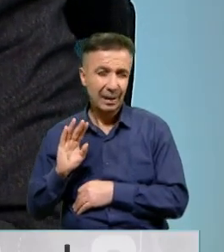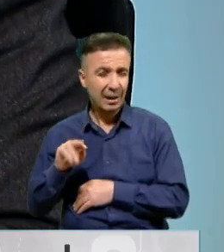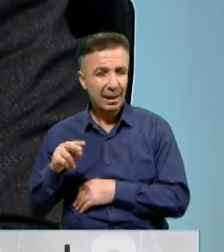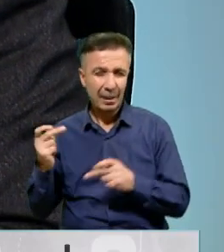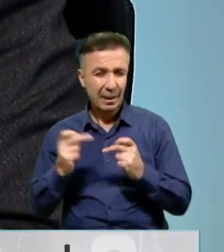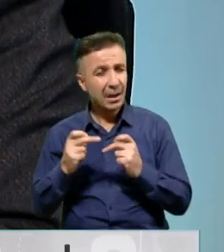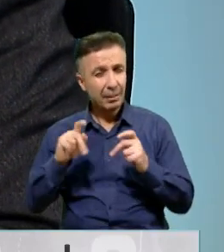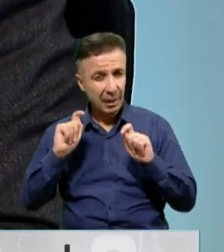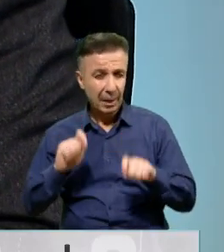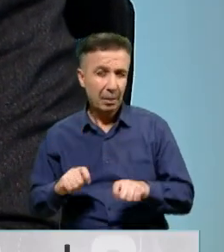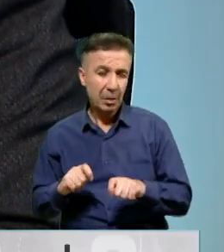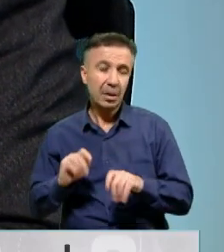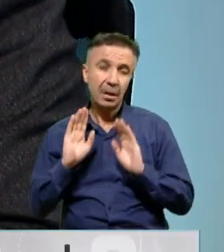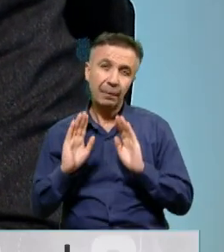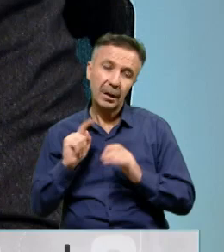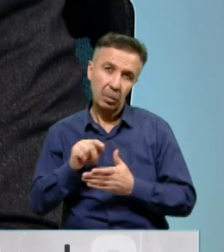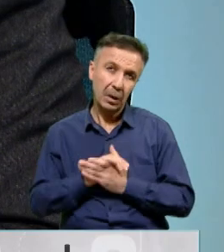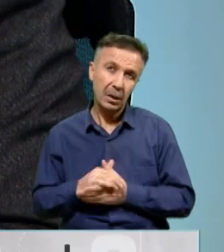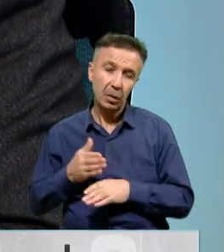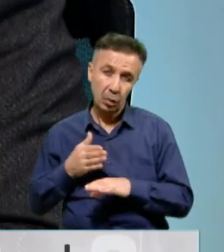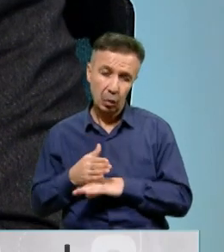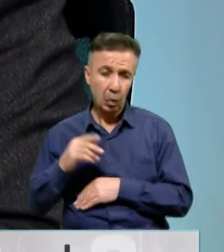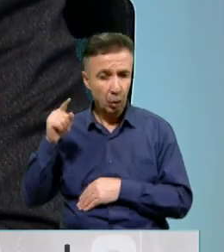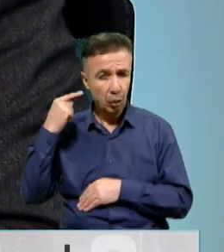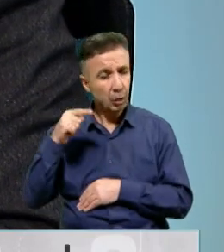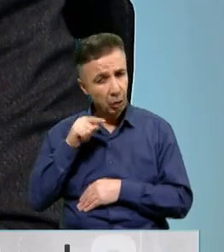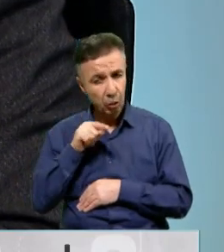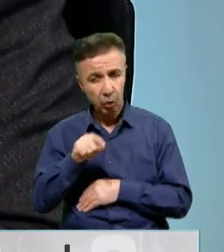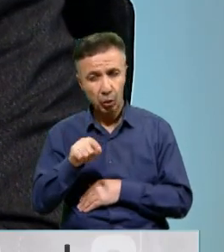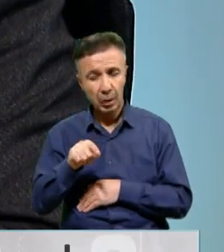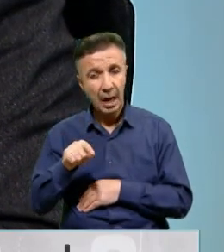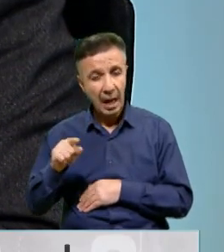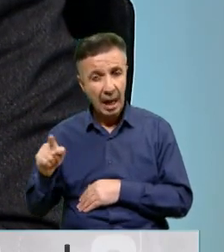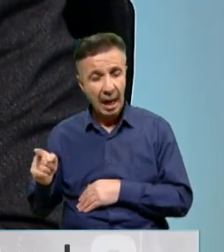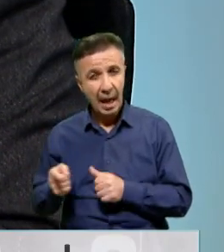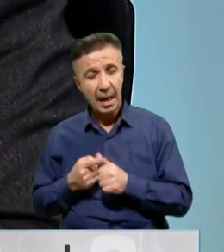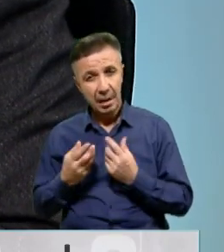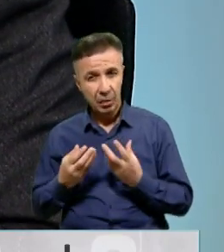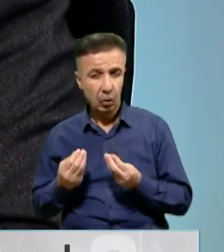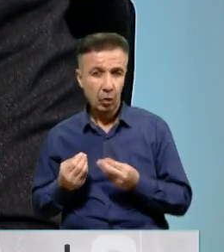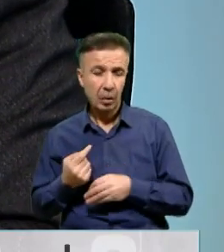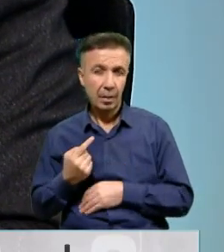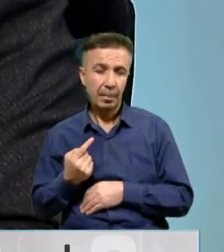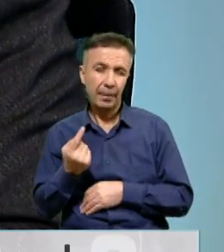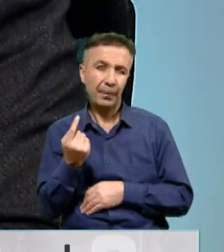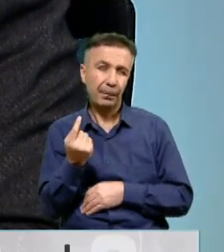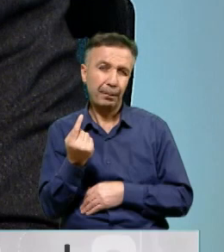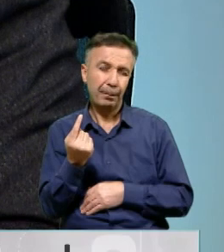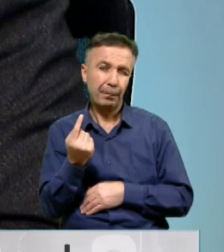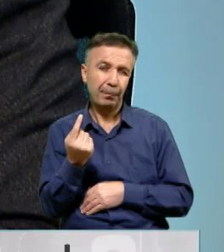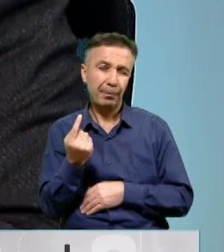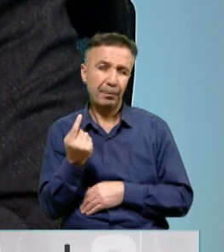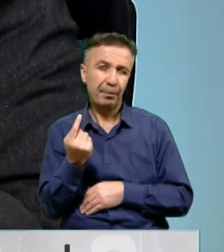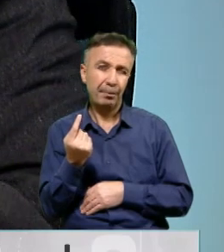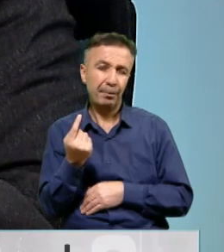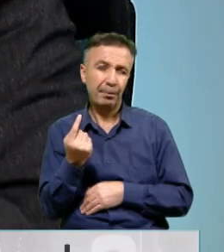yapılmıştır. Fakat burada doğru görüş şudur. En fazla bir az bir yani bir rüknün en